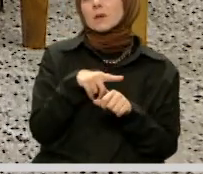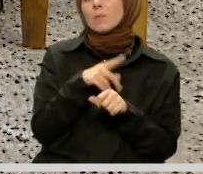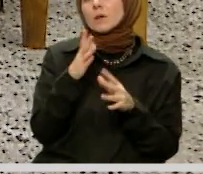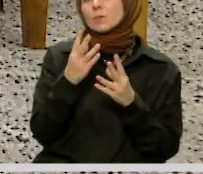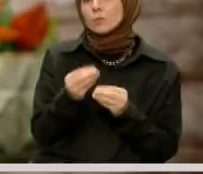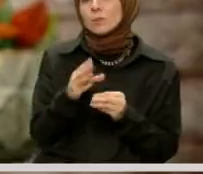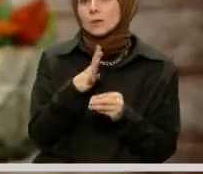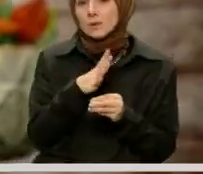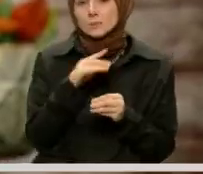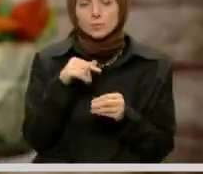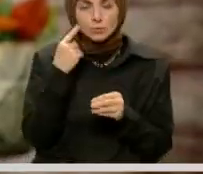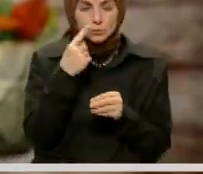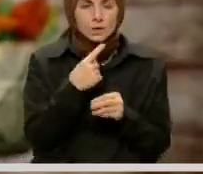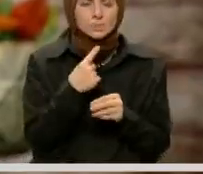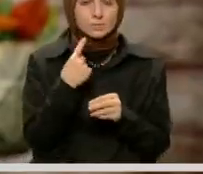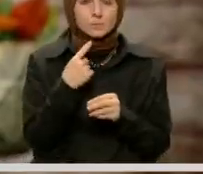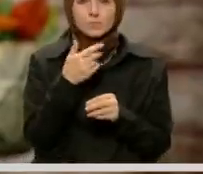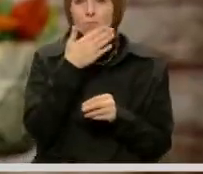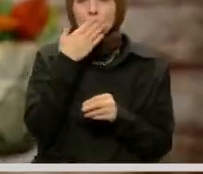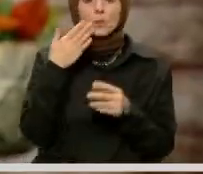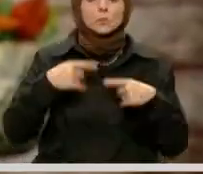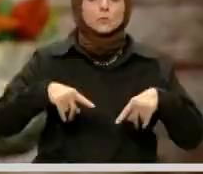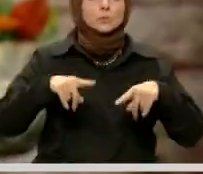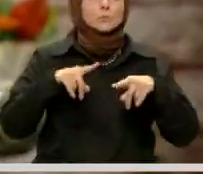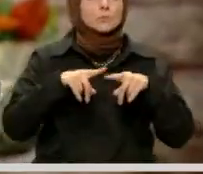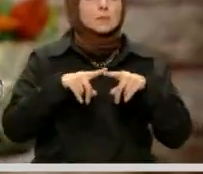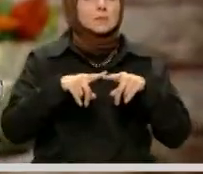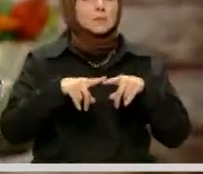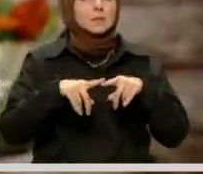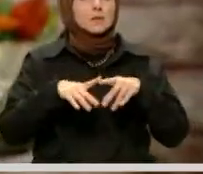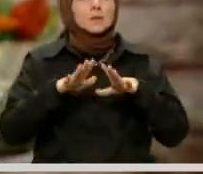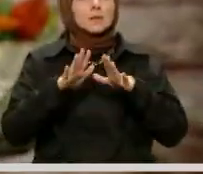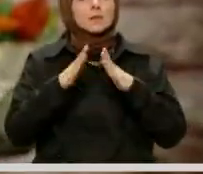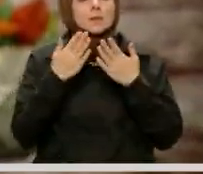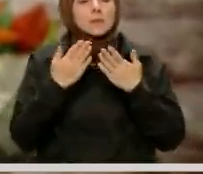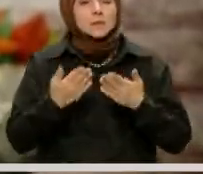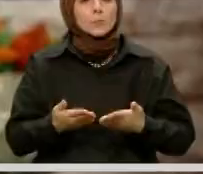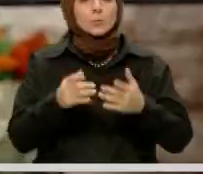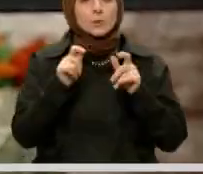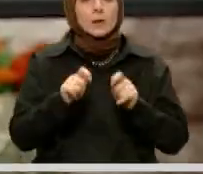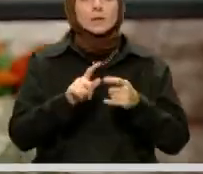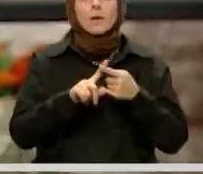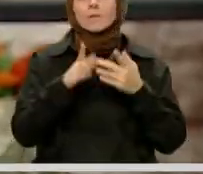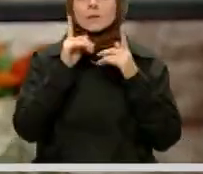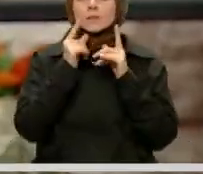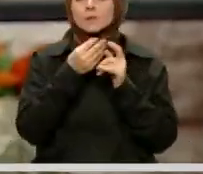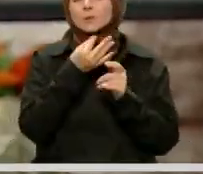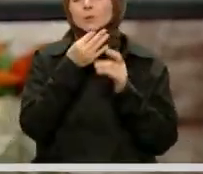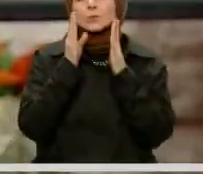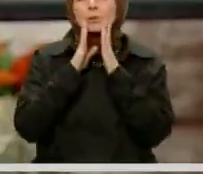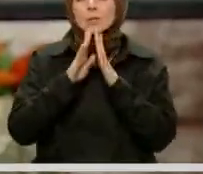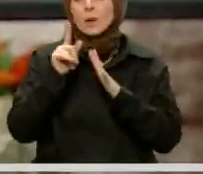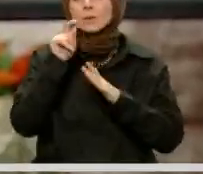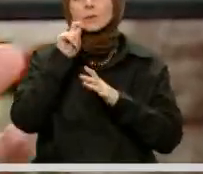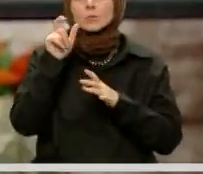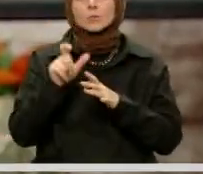geliyoruz bazen. O yüzden oruç bizi kanaatkar yapar, bizi şükreden bir kul yapar. Ya Rabbi, hayatımızda